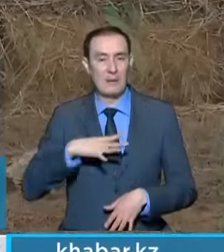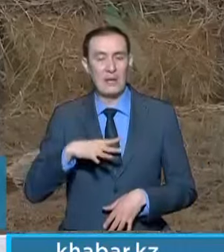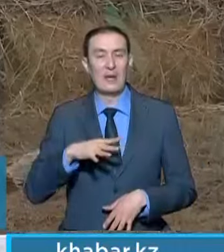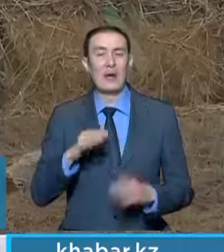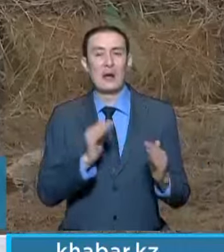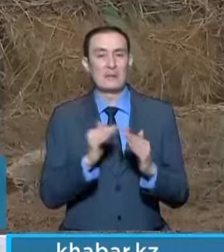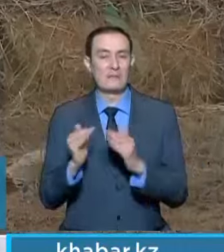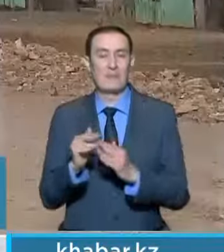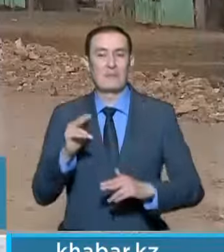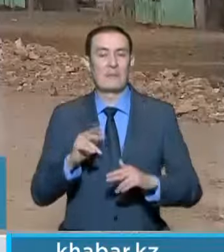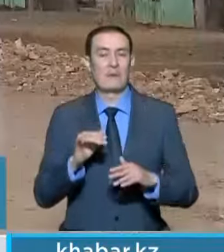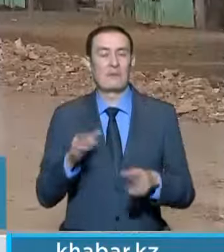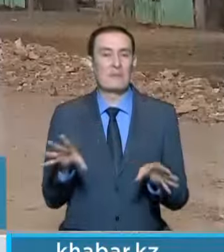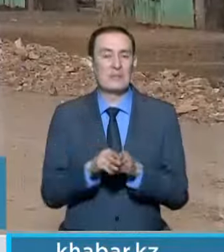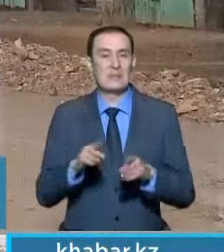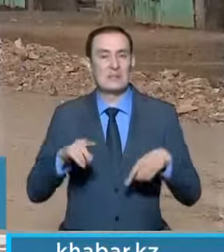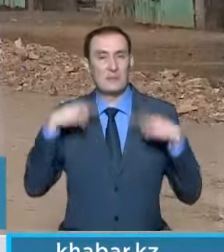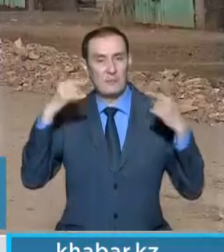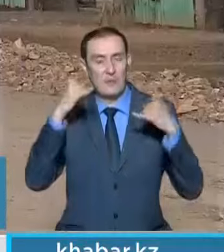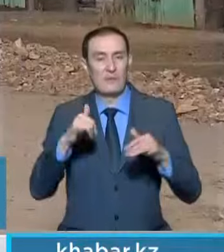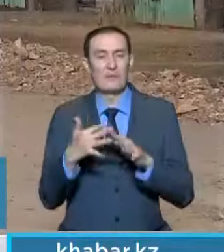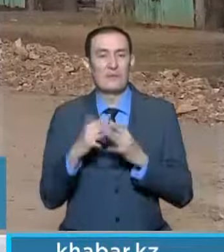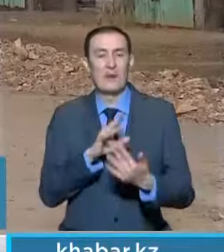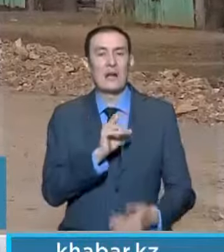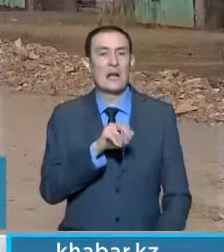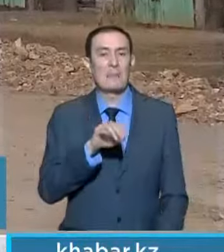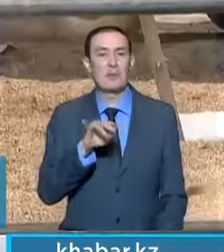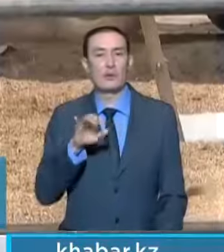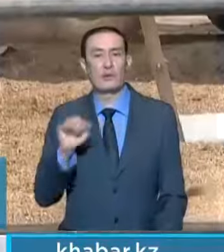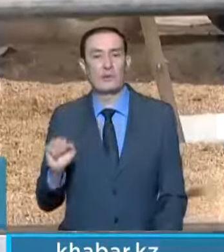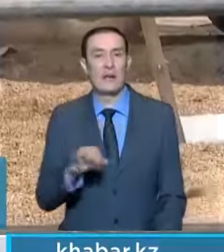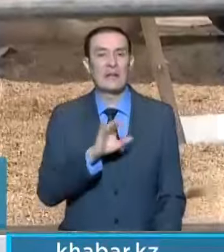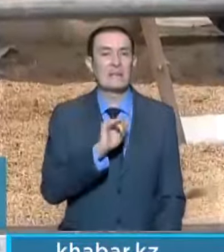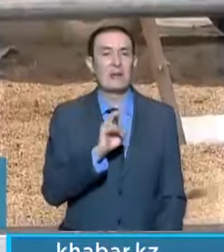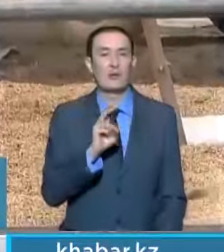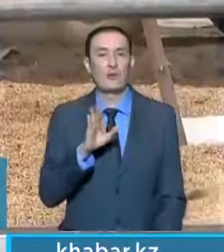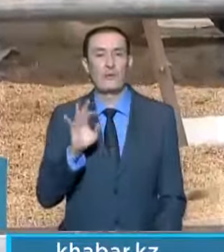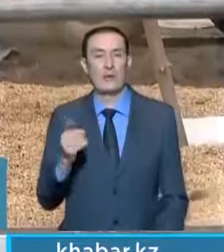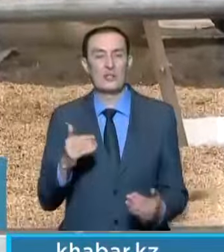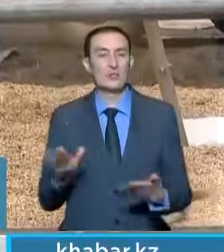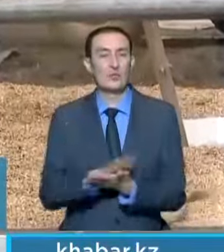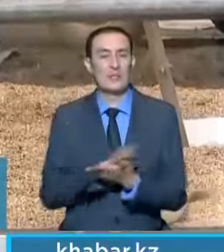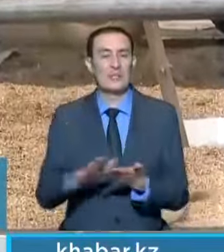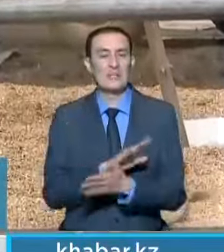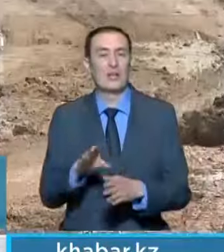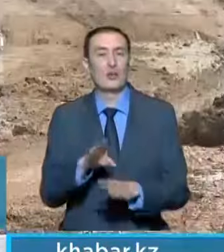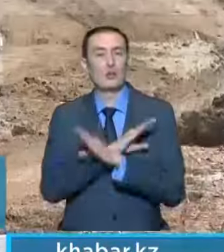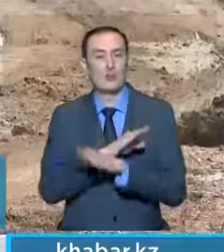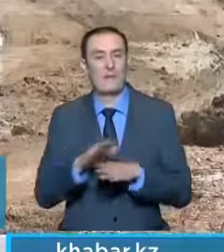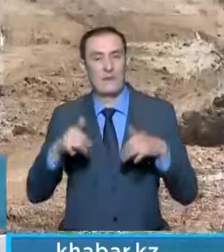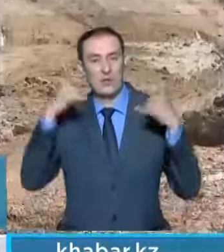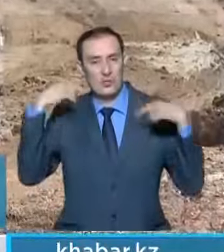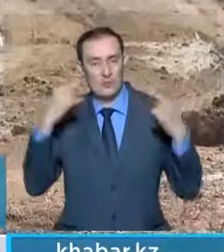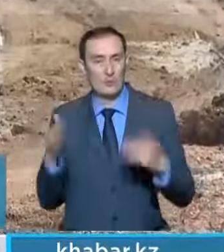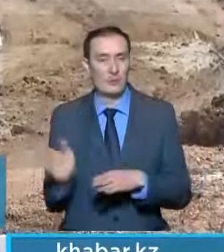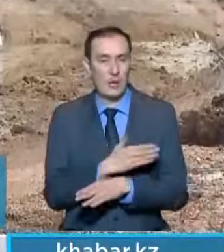подтоплены хозяйственные постройки вместе с поголовьем в селах Капитоновка, Журавлевка и Иванковка. Сейчас идет утилизация трупов животных. В регионе с